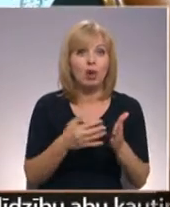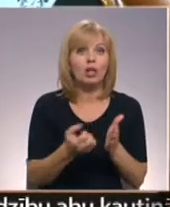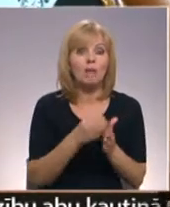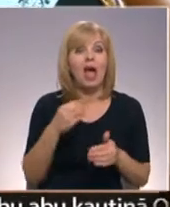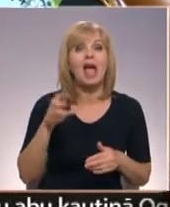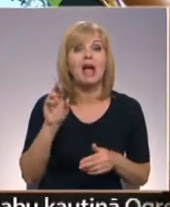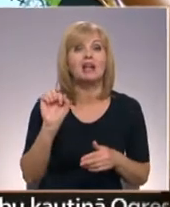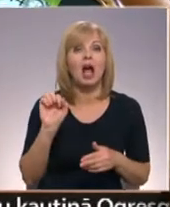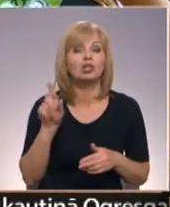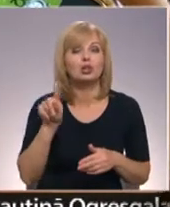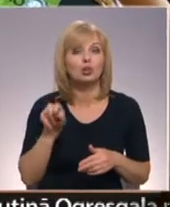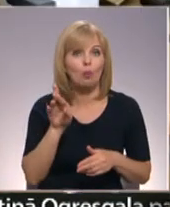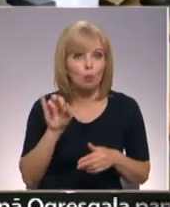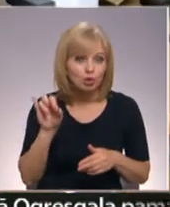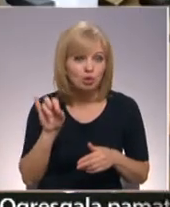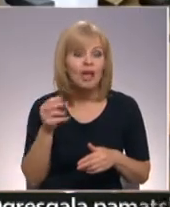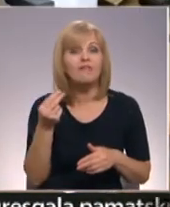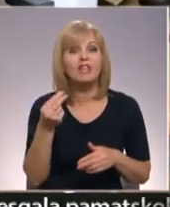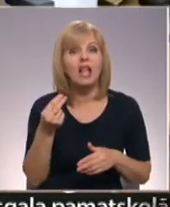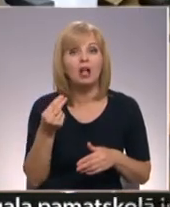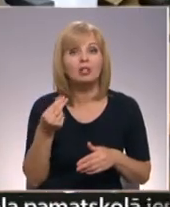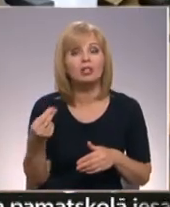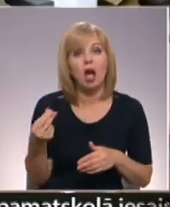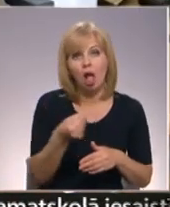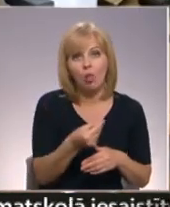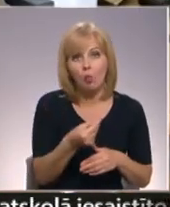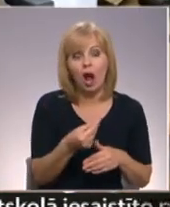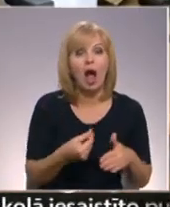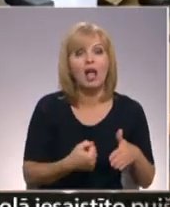Erasmus Plus finansiālo atbalstu. Baiba Demberga, Terēze Matisone, Talsu televīzija.